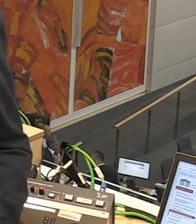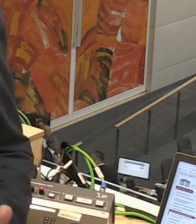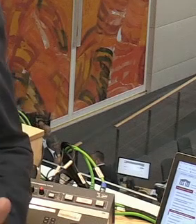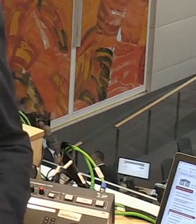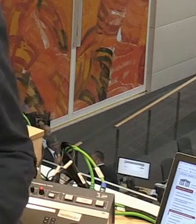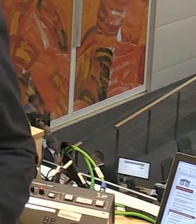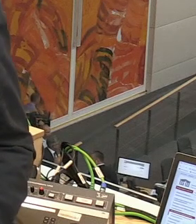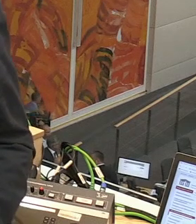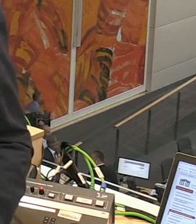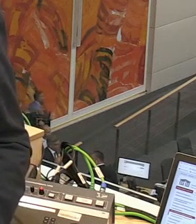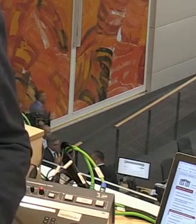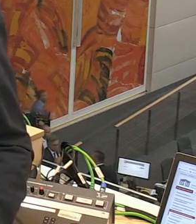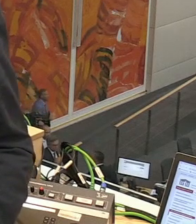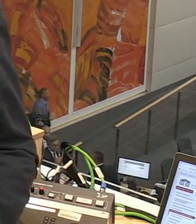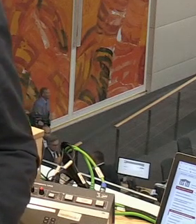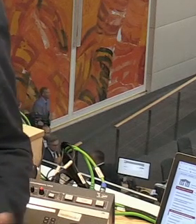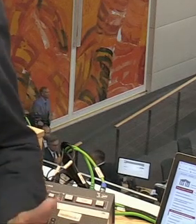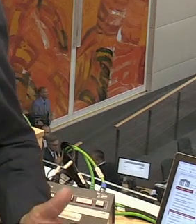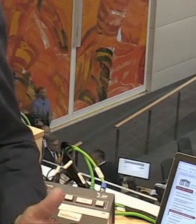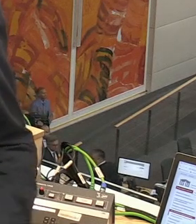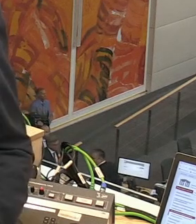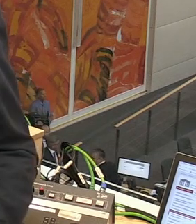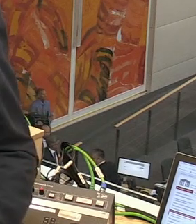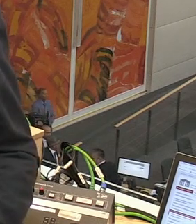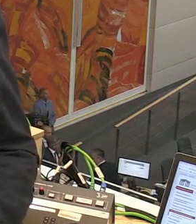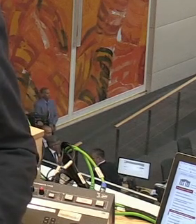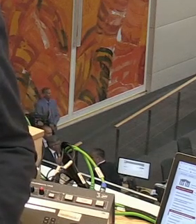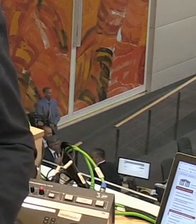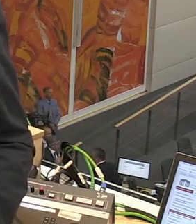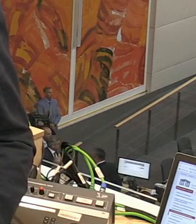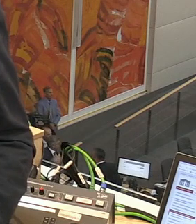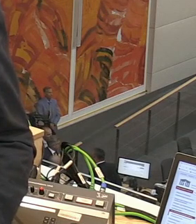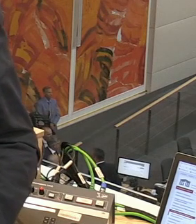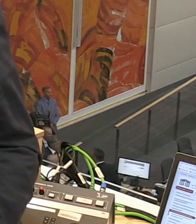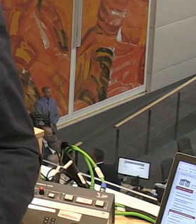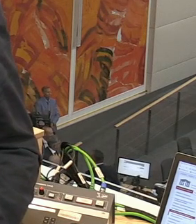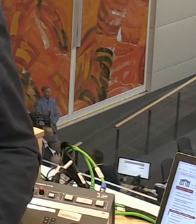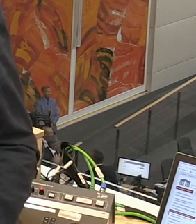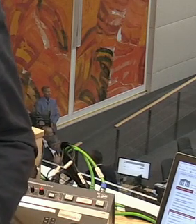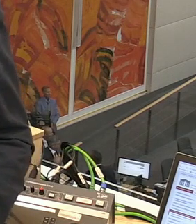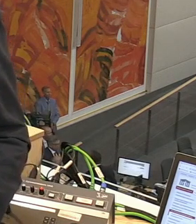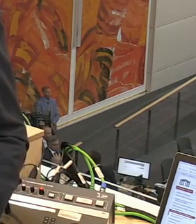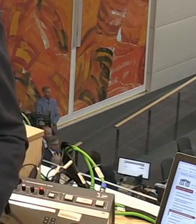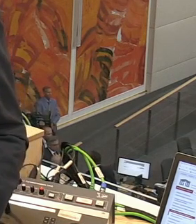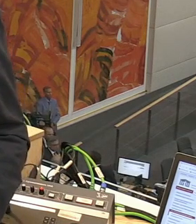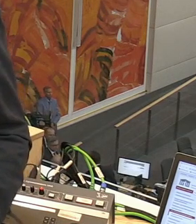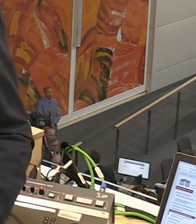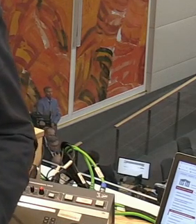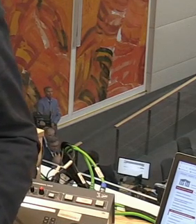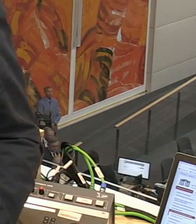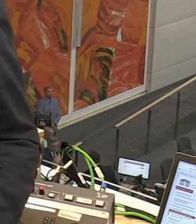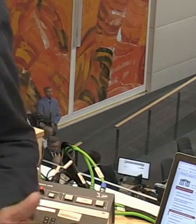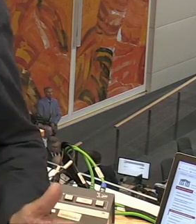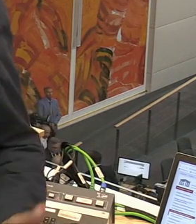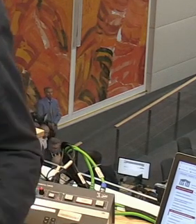million studenten etc ausbezahlt werden kann die sitzung dürfte sehr opulent beginnen sp und fpö wollen nämlich eine verschiebung